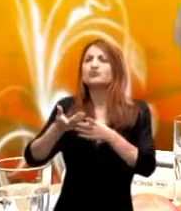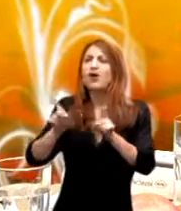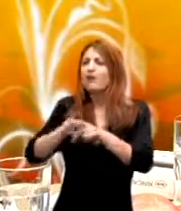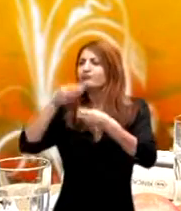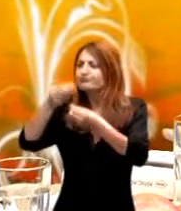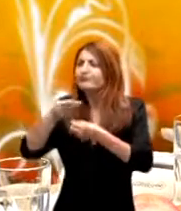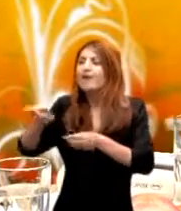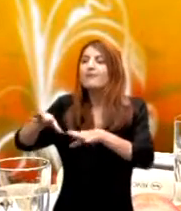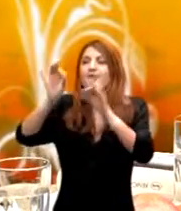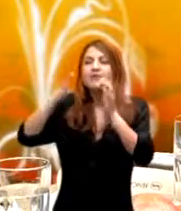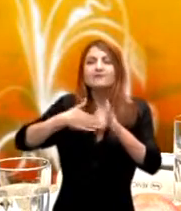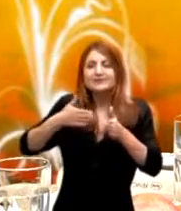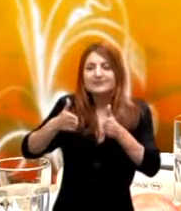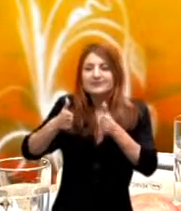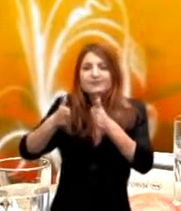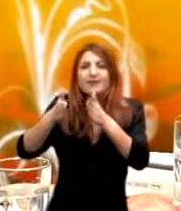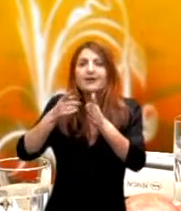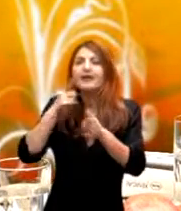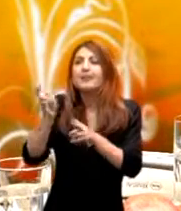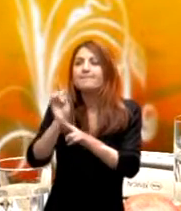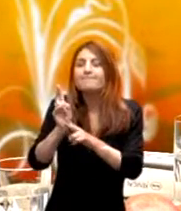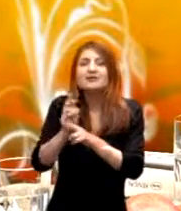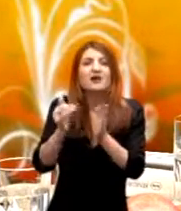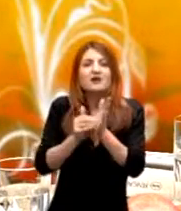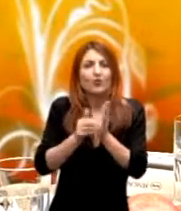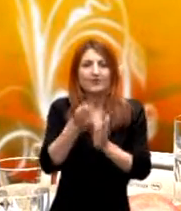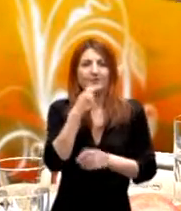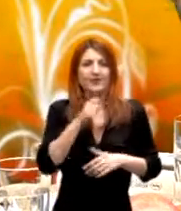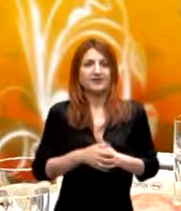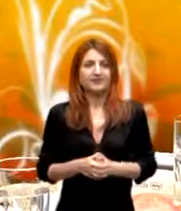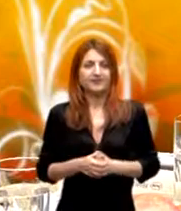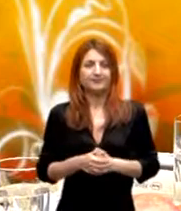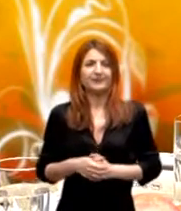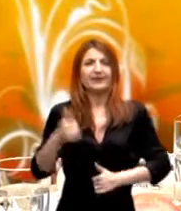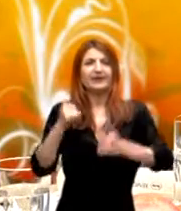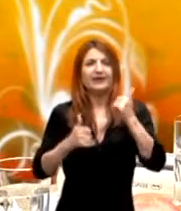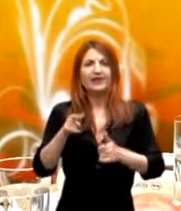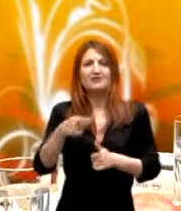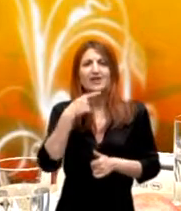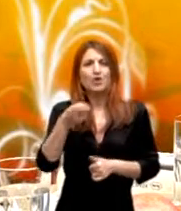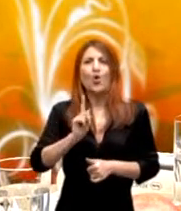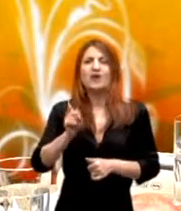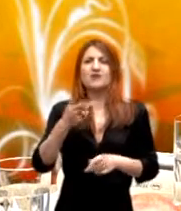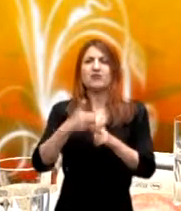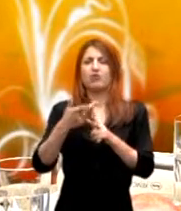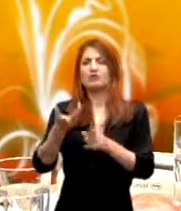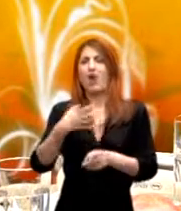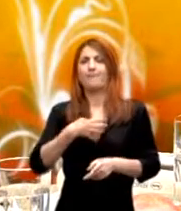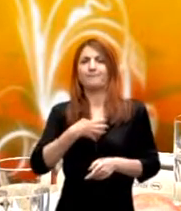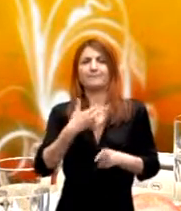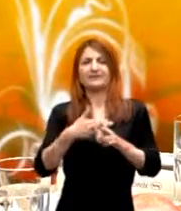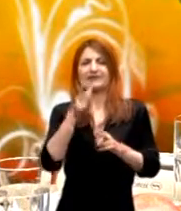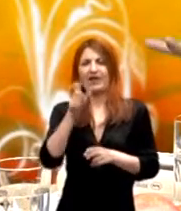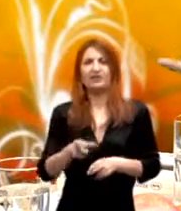smjernice da se pazi kako se jede. Ili recimo, rekli ste, nije to za psihijatra, ali možda za nekog